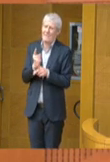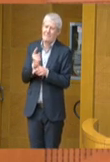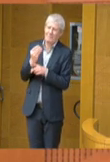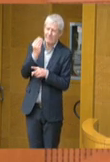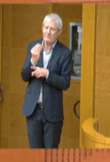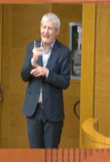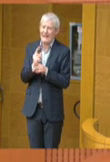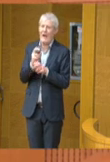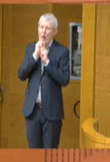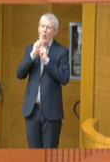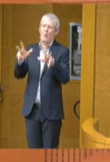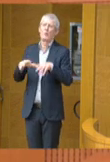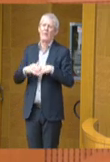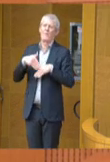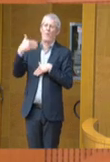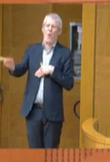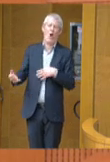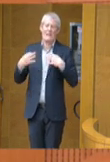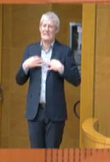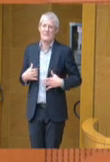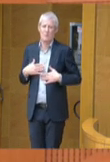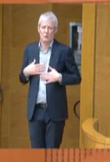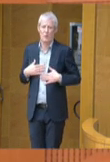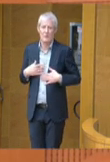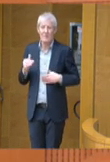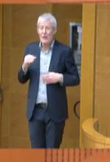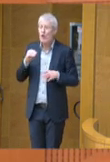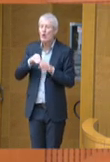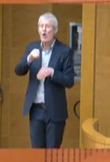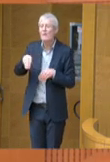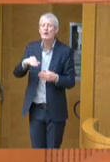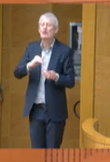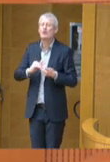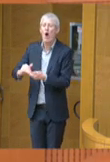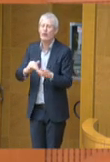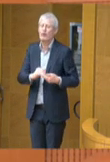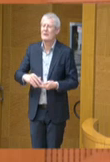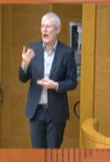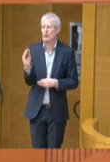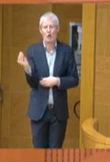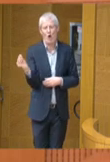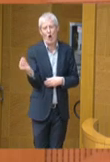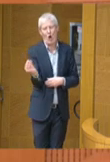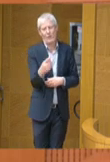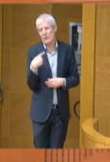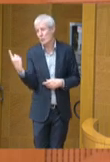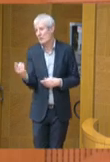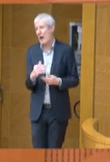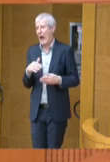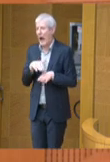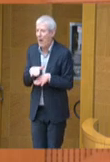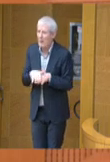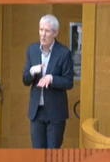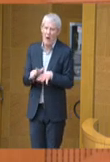dovuto essere comunicata anche al di fuori del nostro istituto. In una società in cui i nostri giovani sono ormai purtroppo abituati e